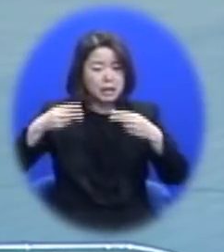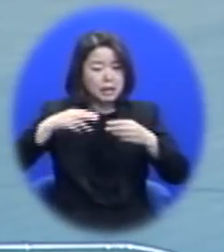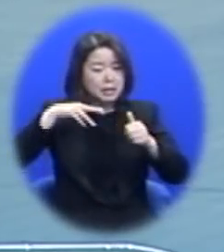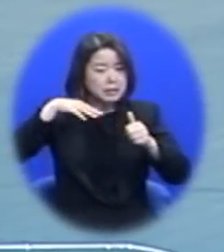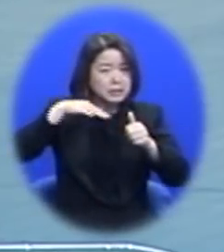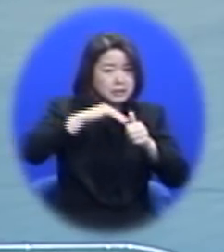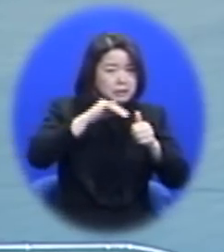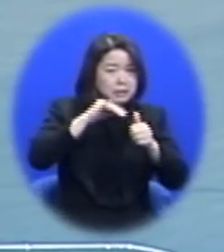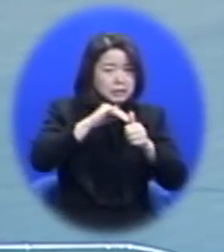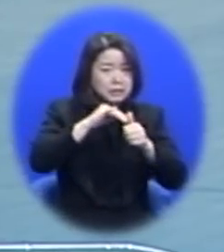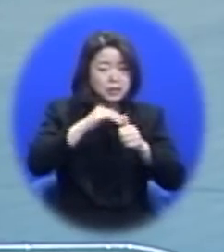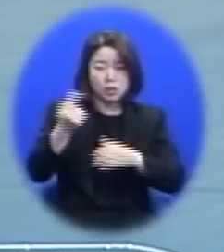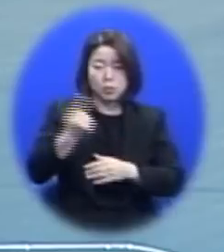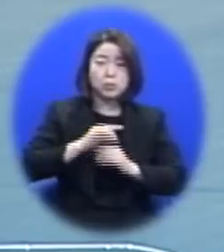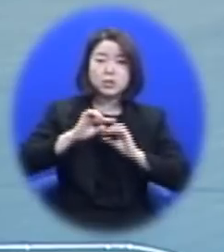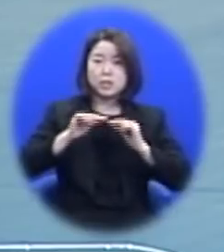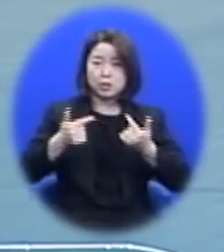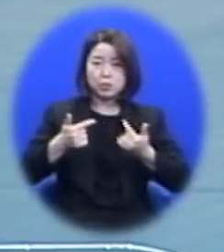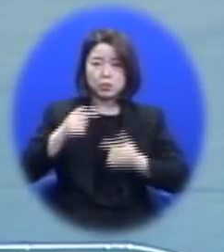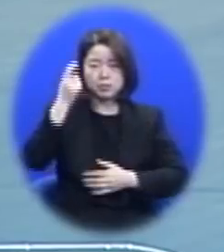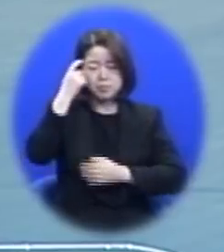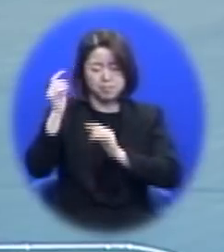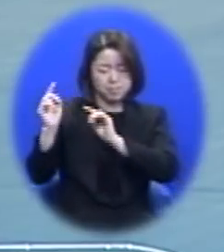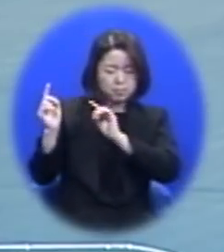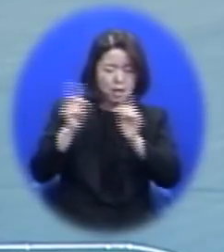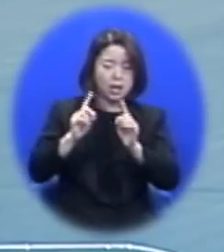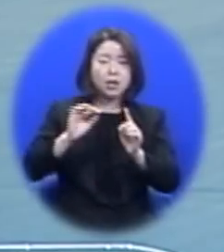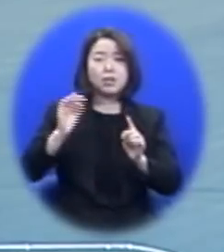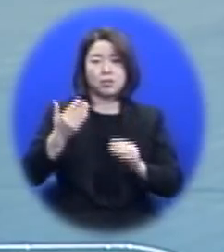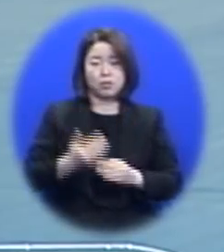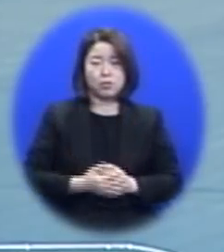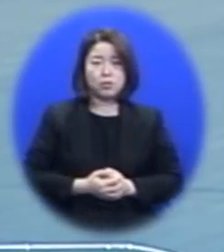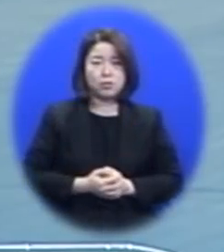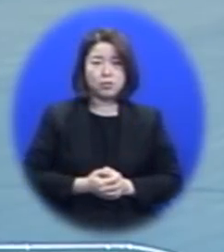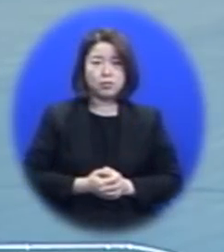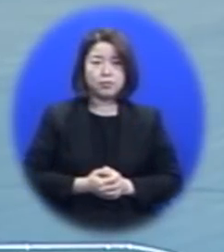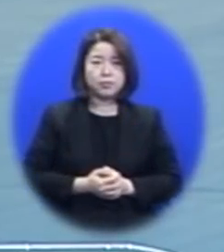미혹이 들어오지 않도록 정신 똑바로 차려야 합니다.